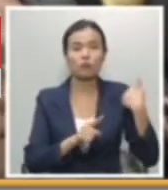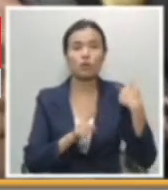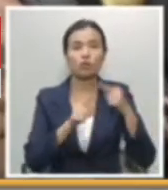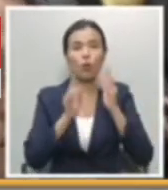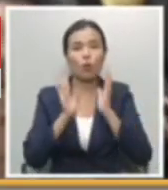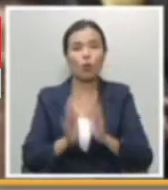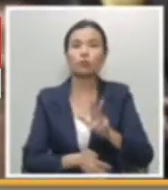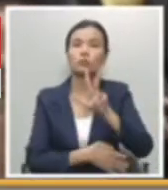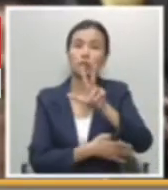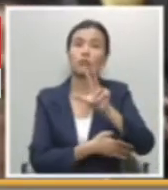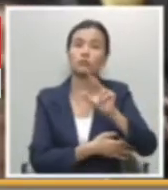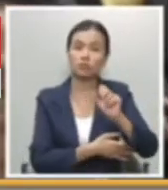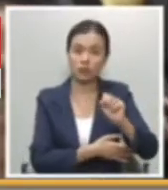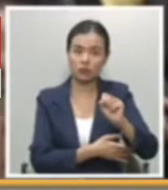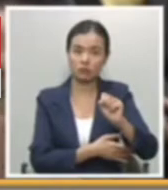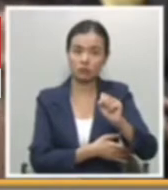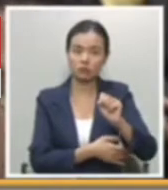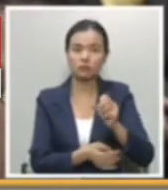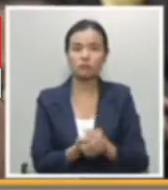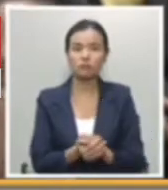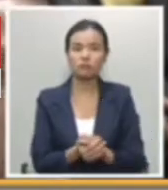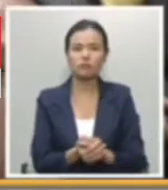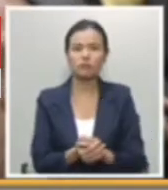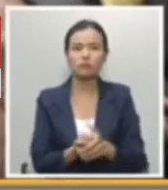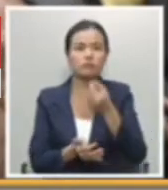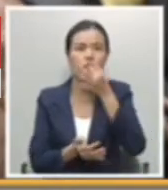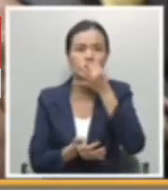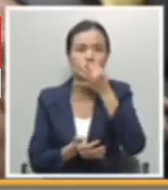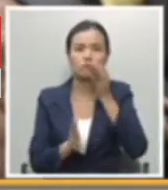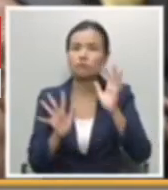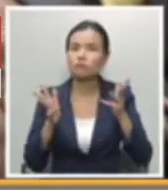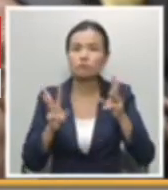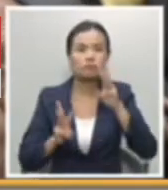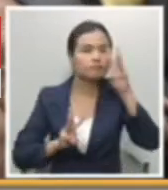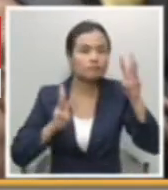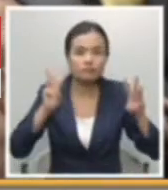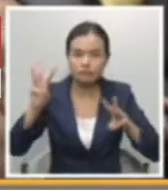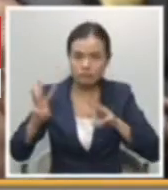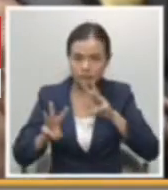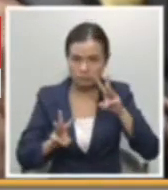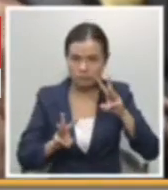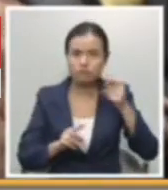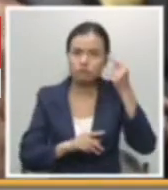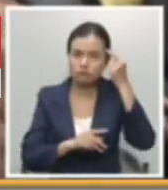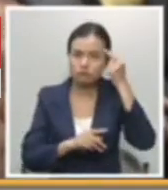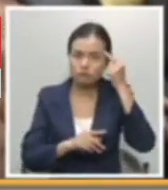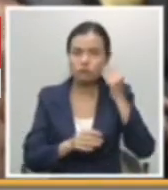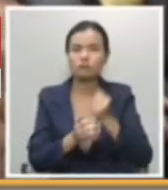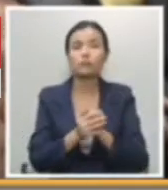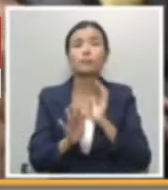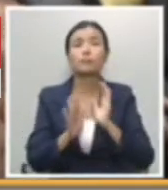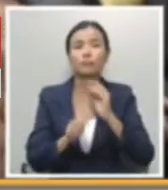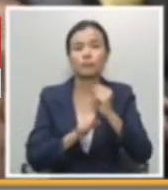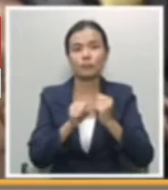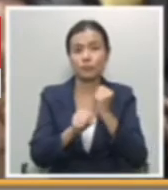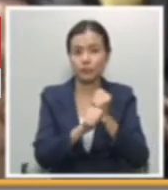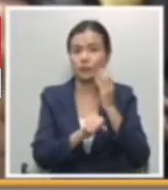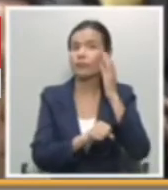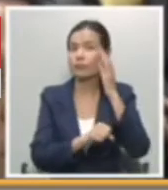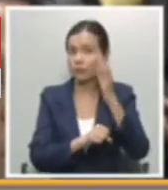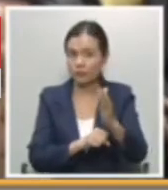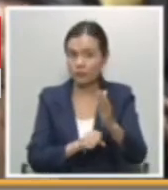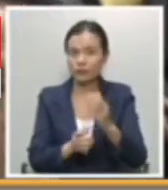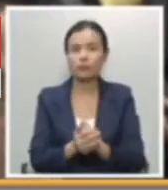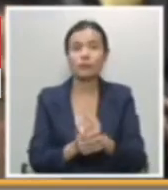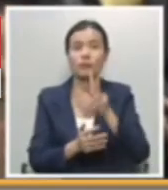นที่ยังตกงานอยู่ซึ่งก็คาดกันไว้ว่าในปีหน้าข้างหน้านั้นจ